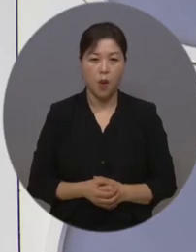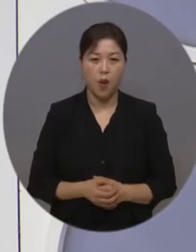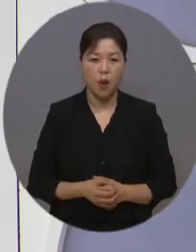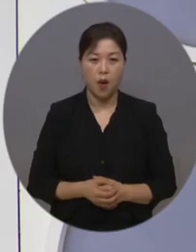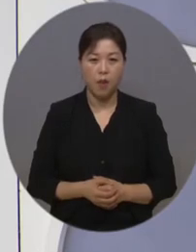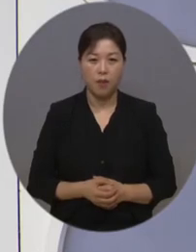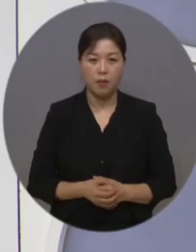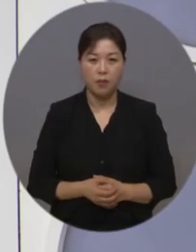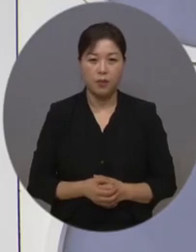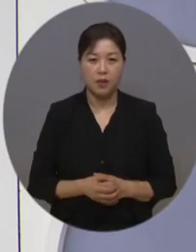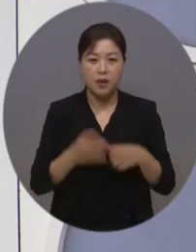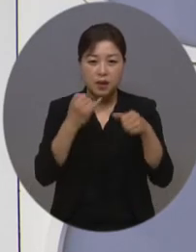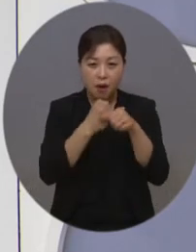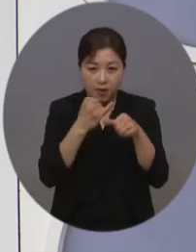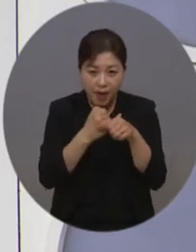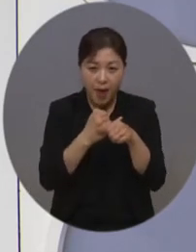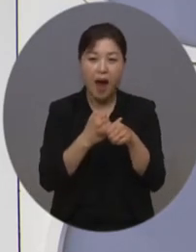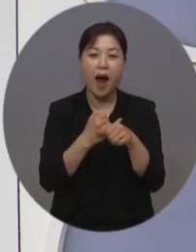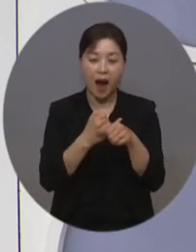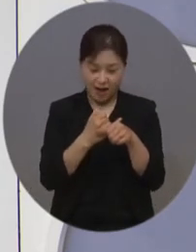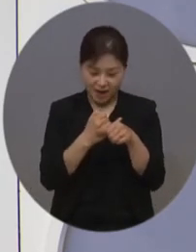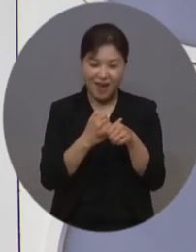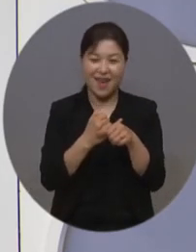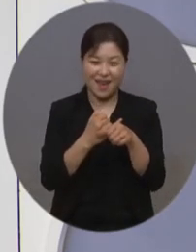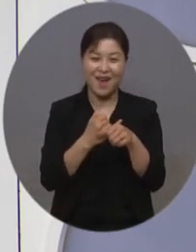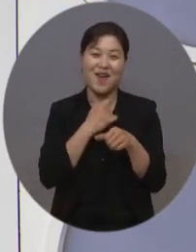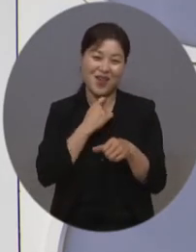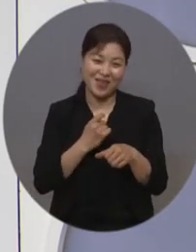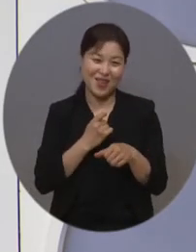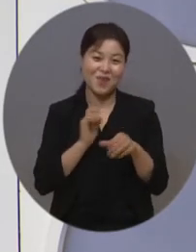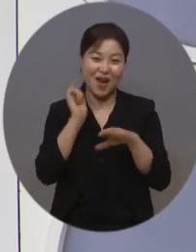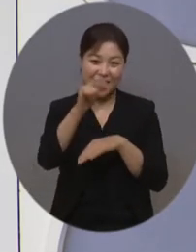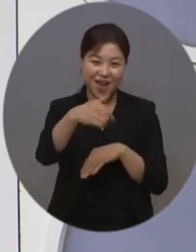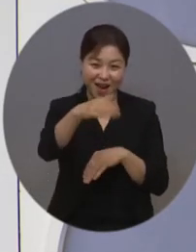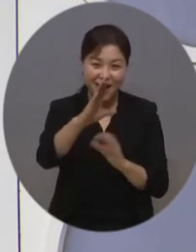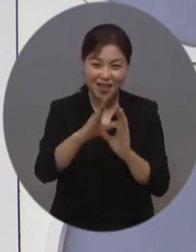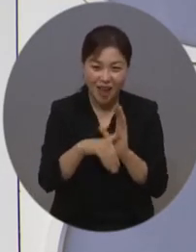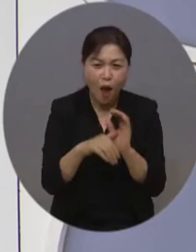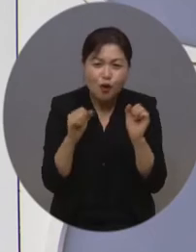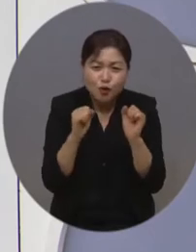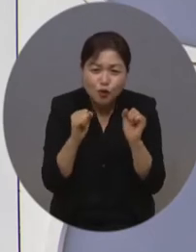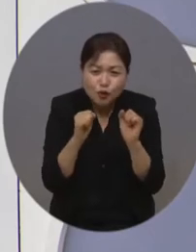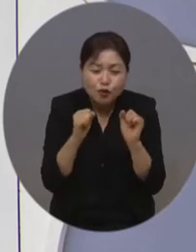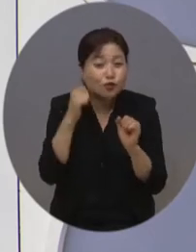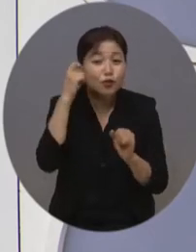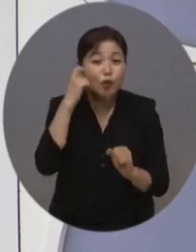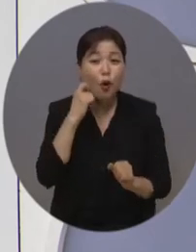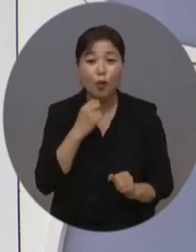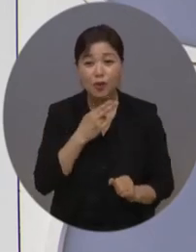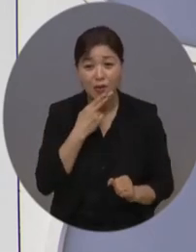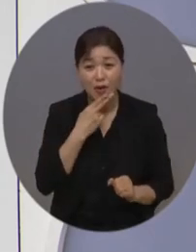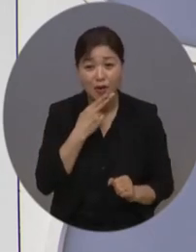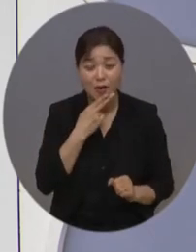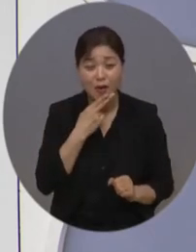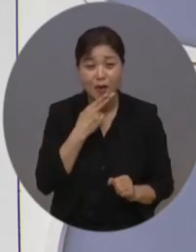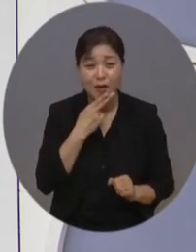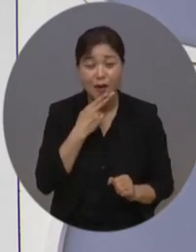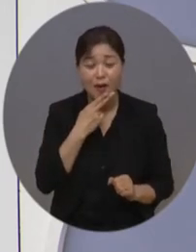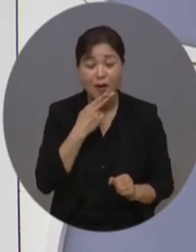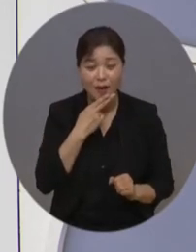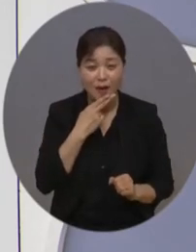나가면 뭐 추운 줄도 모르잖아요. 사실은 네, 추운데. 맞아요. 그러니까 뭐 체온이 이제 뚝 떨어지죠. 그래서 연애하고